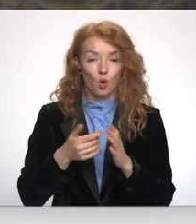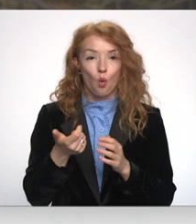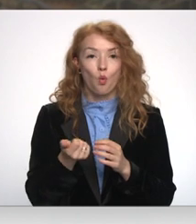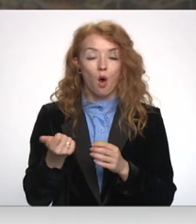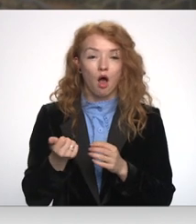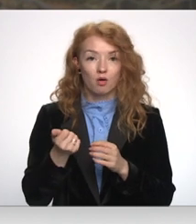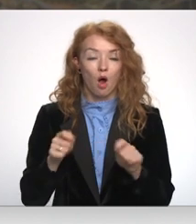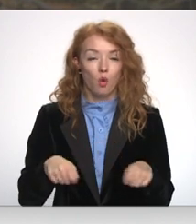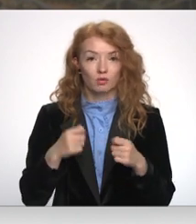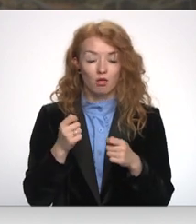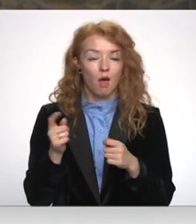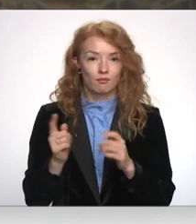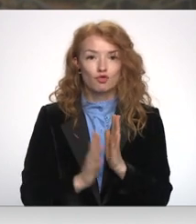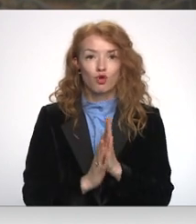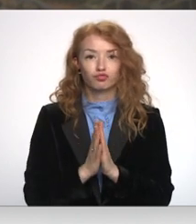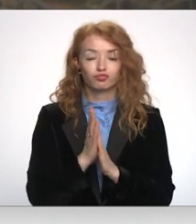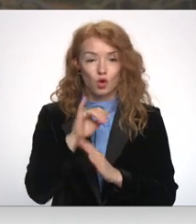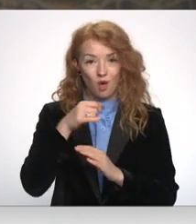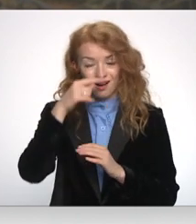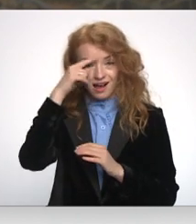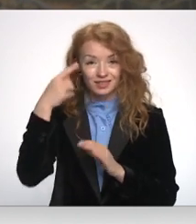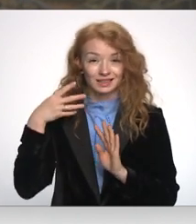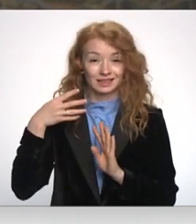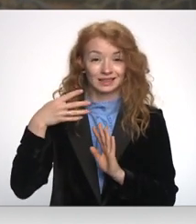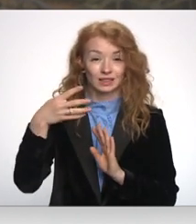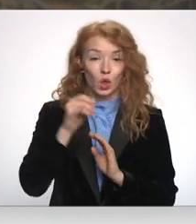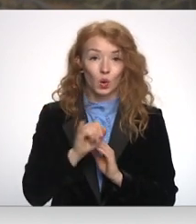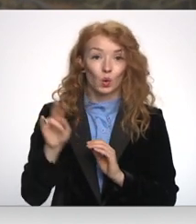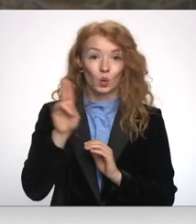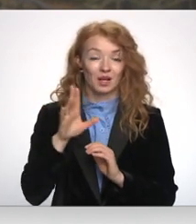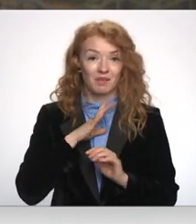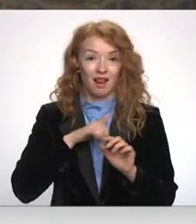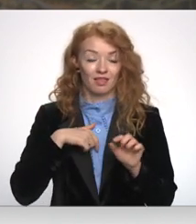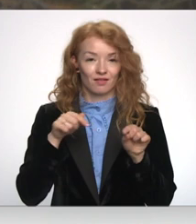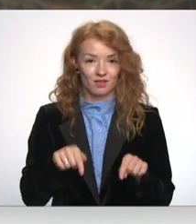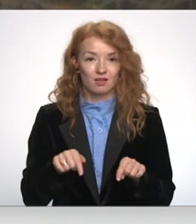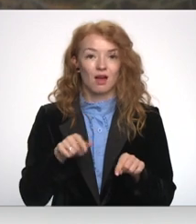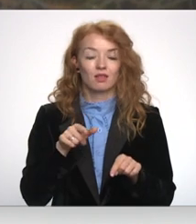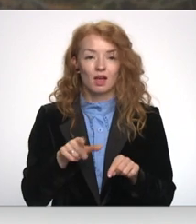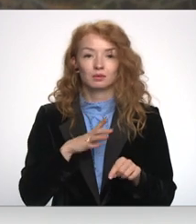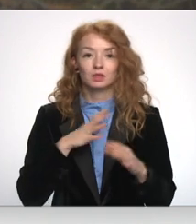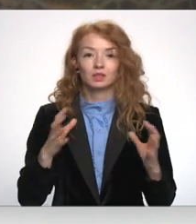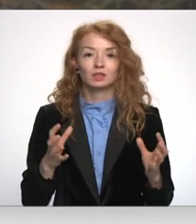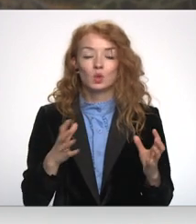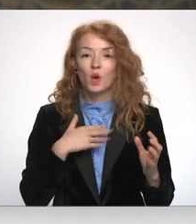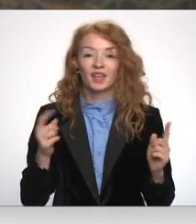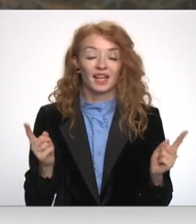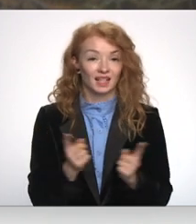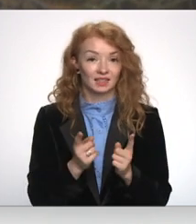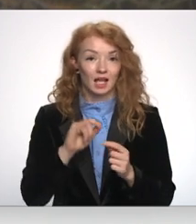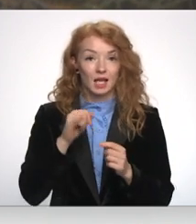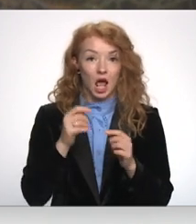ogaudzētājiem rāši nebojā, jo karstuma vilnis, kas jūnijā bija jūtams Latvijā, bija saudzējoši īs. Ja